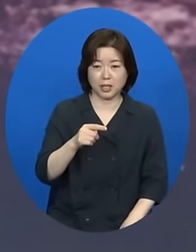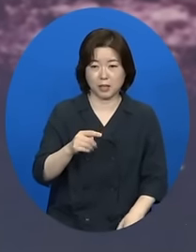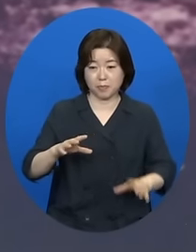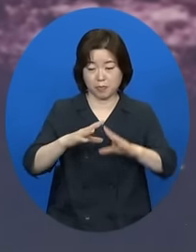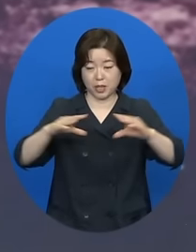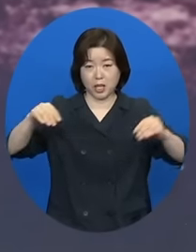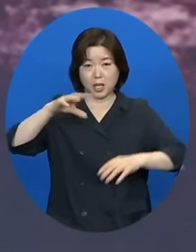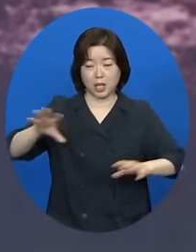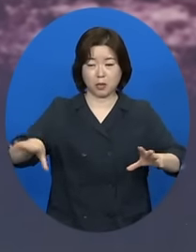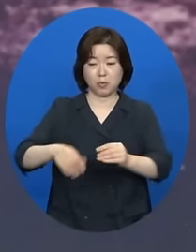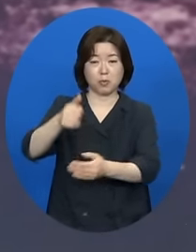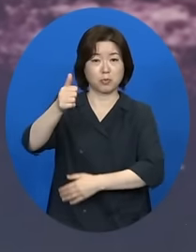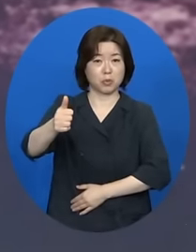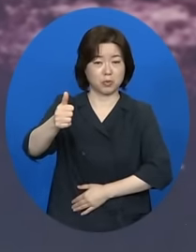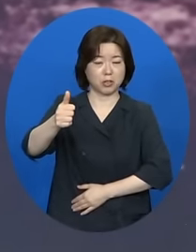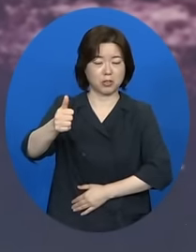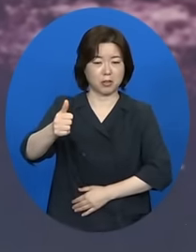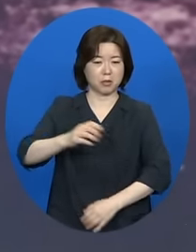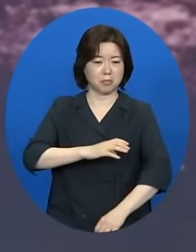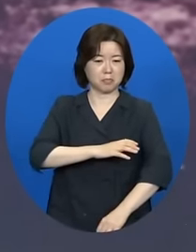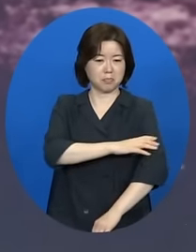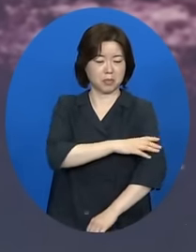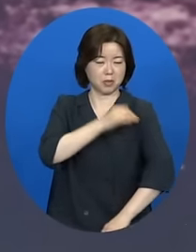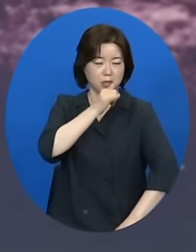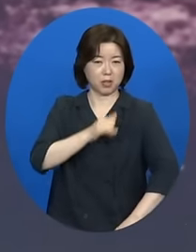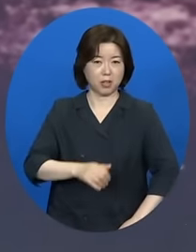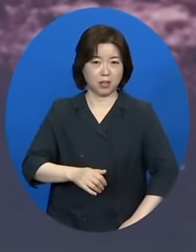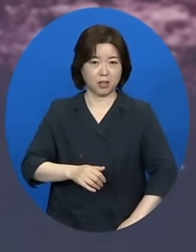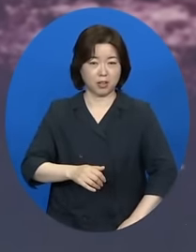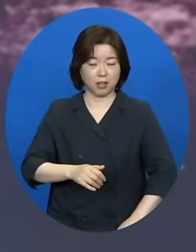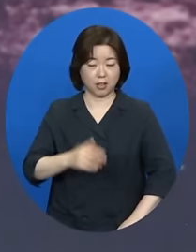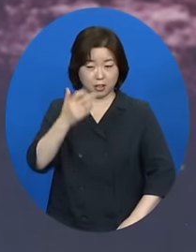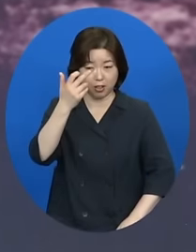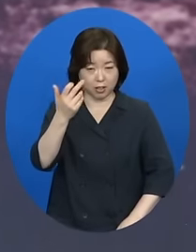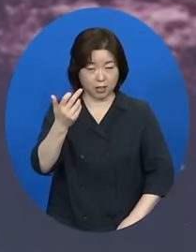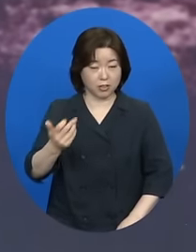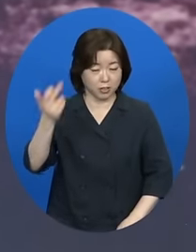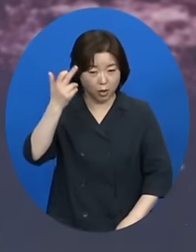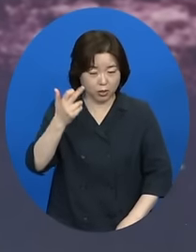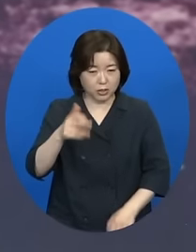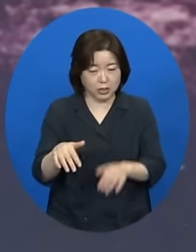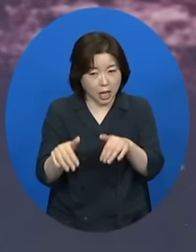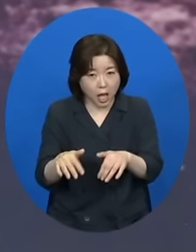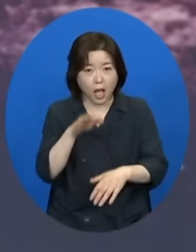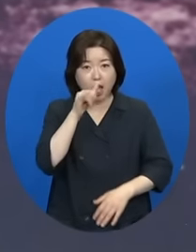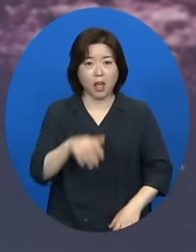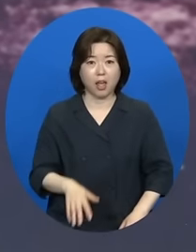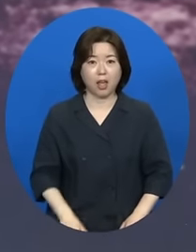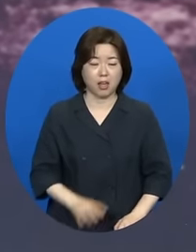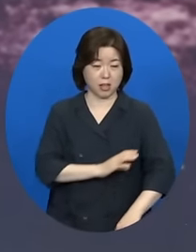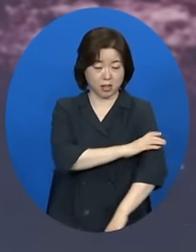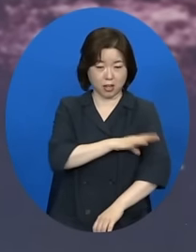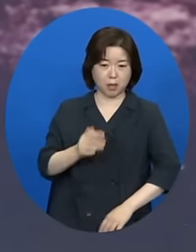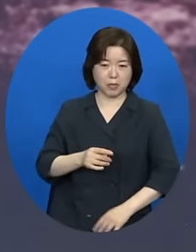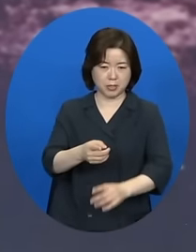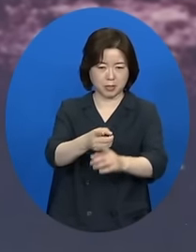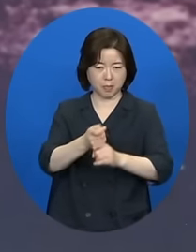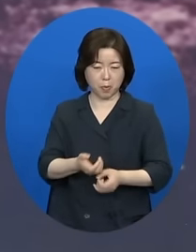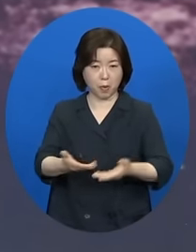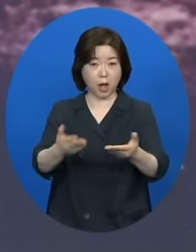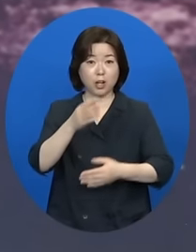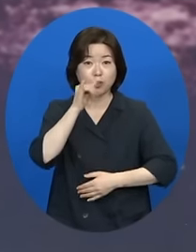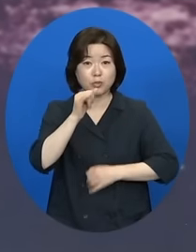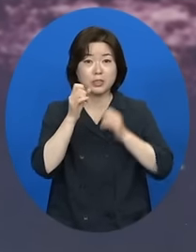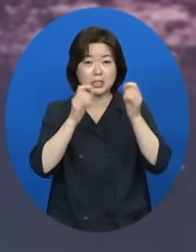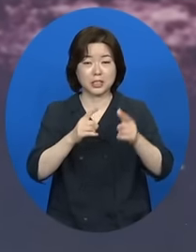소위 갑이 되죠. 그리고 형들은 을이 됩니다. 갑이 되어서 갑질할 수 있는 기회, 즉 복수할 수 있는